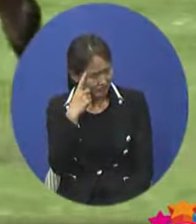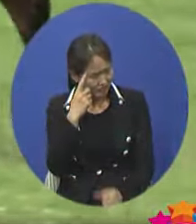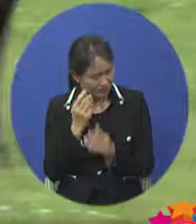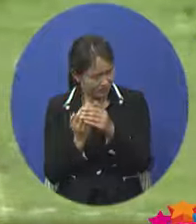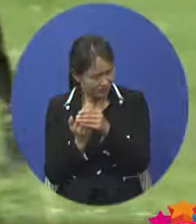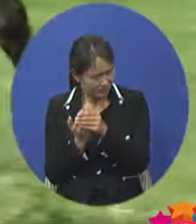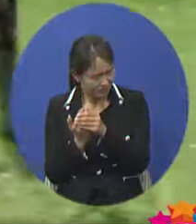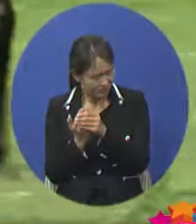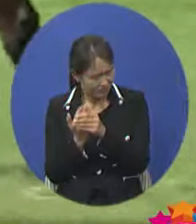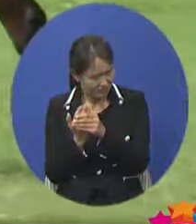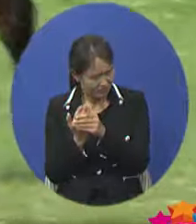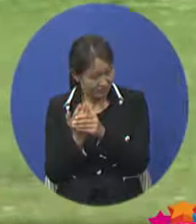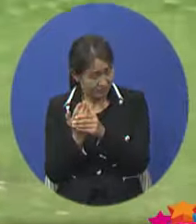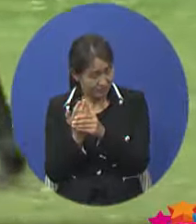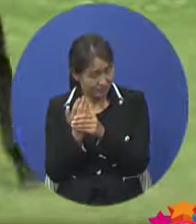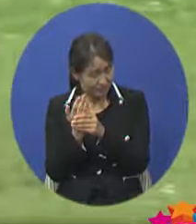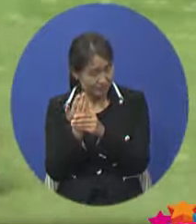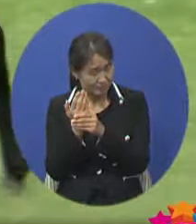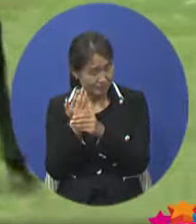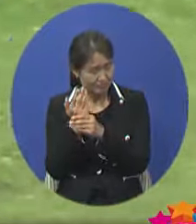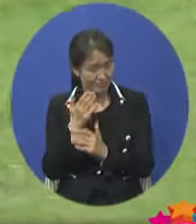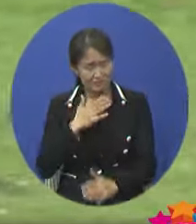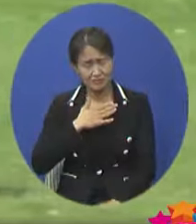생각이 난다. 내